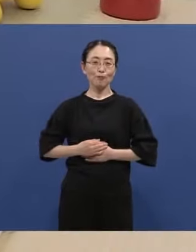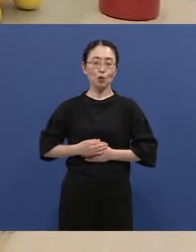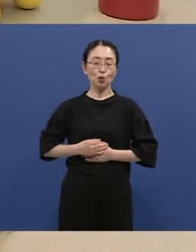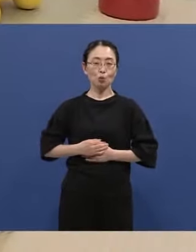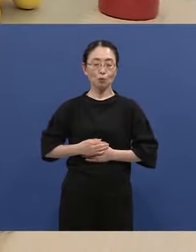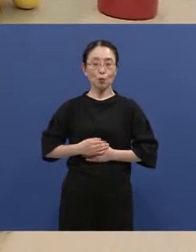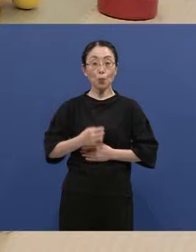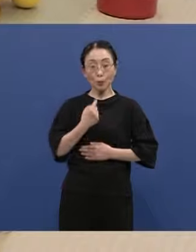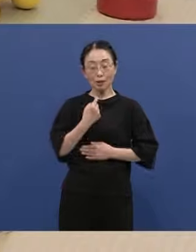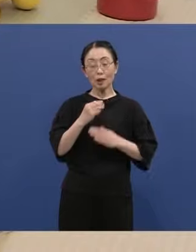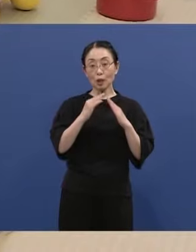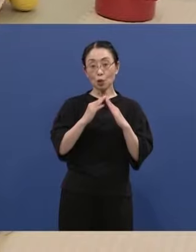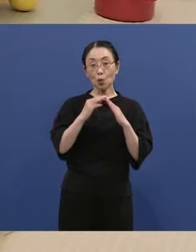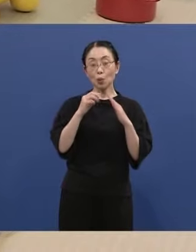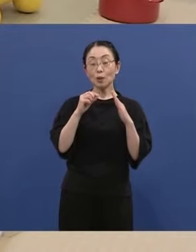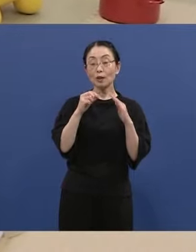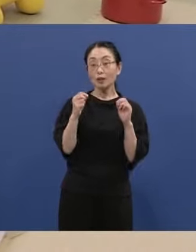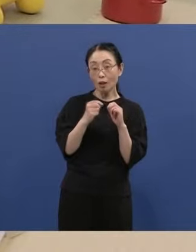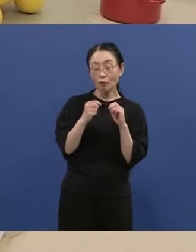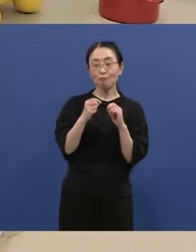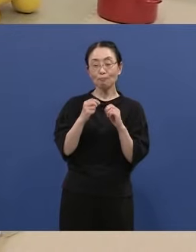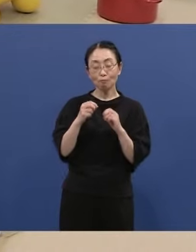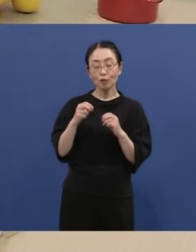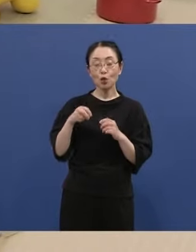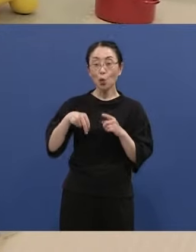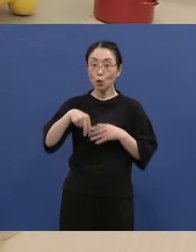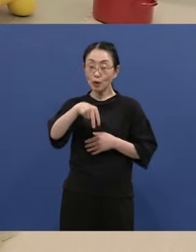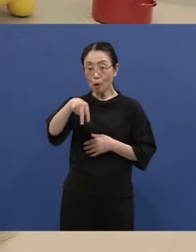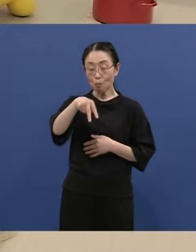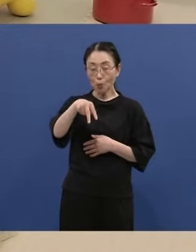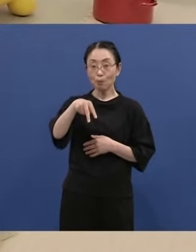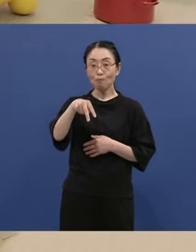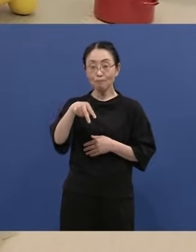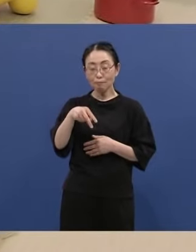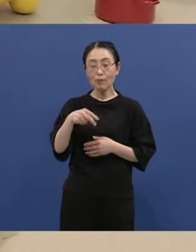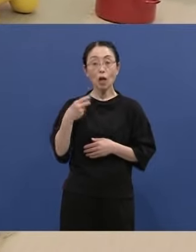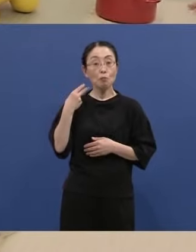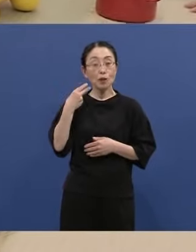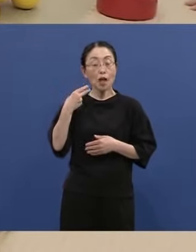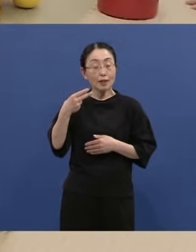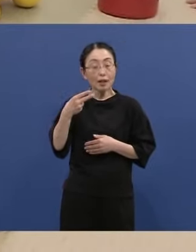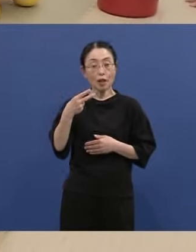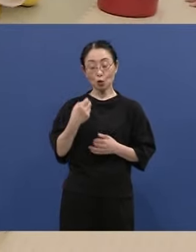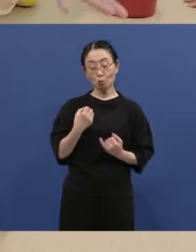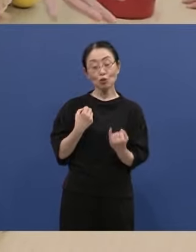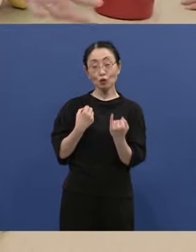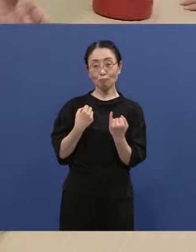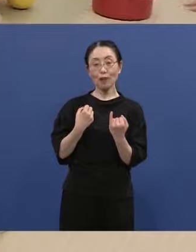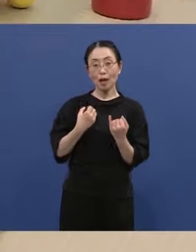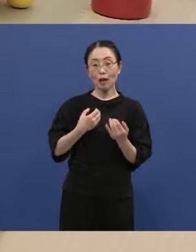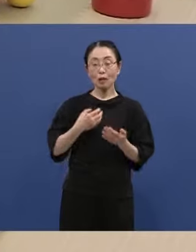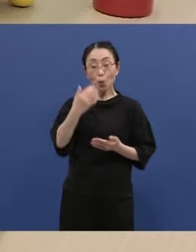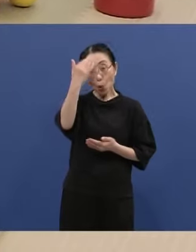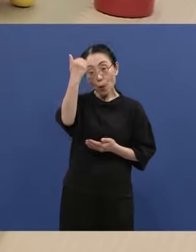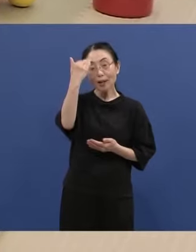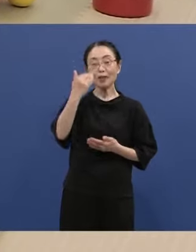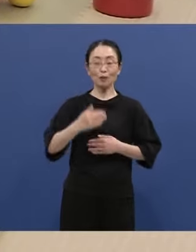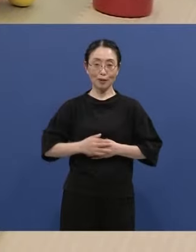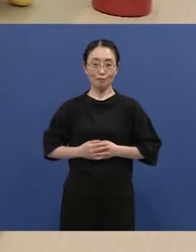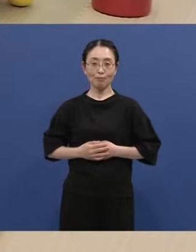を散歩してる時に、2ヶ月ぐらいの時に可愛かけてもらった気がいて、それ